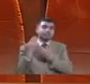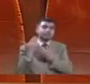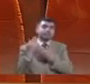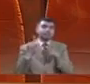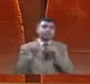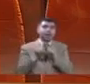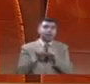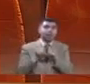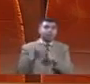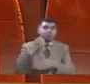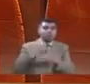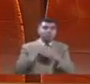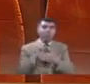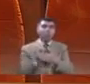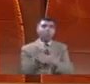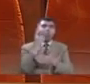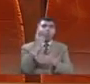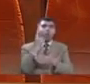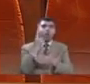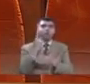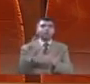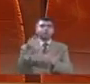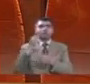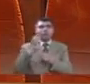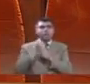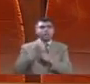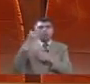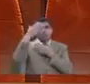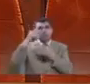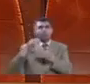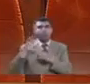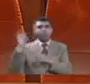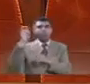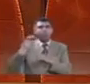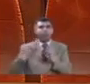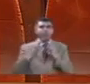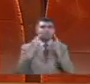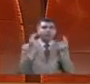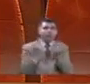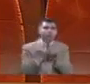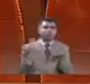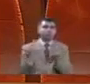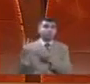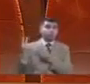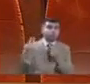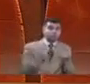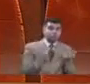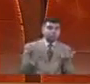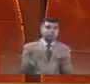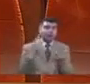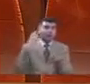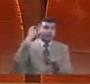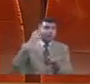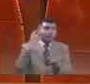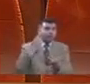جد مختلفة عن الجيل الأول اللي كانت تمنيته أنه يرجع يوم ما. هذه العلاقة فيها الاستثمار، وهذا المجال ديال